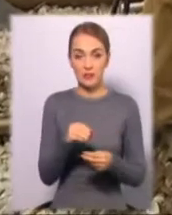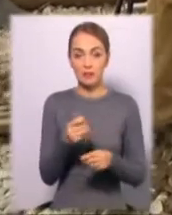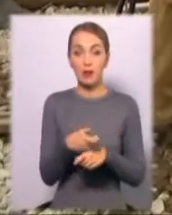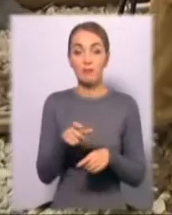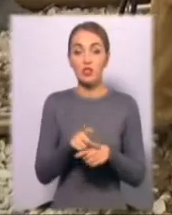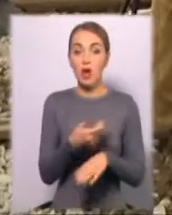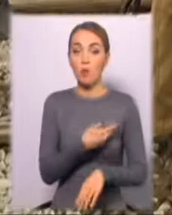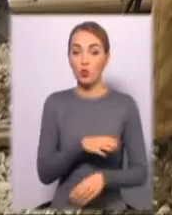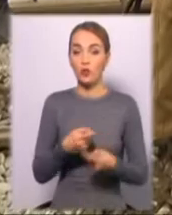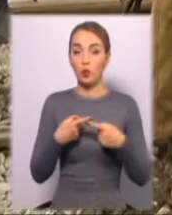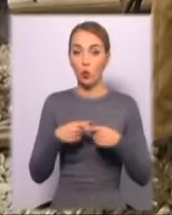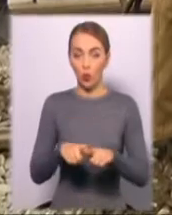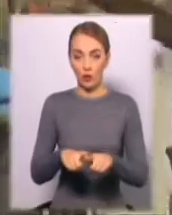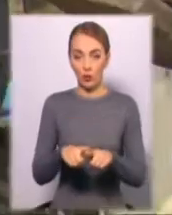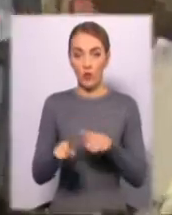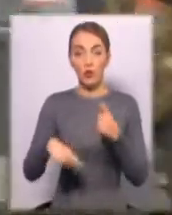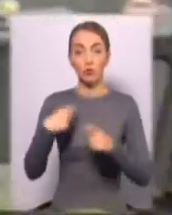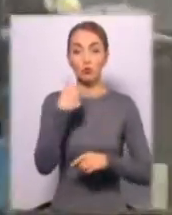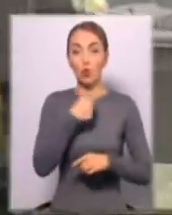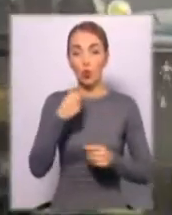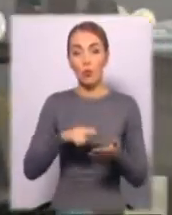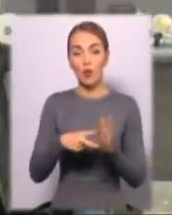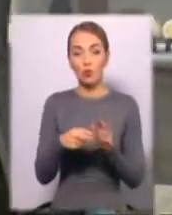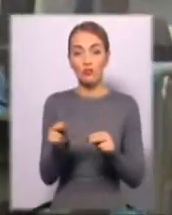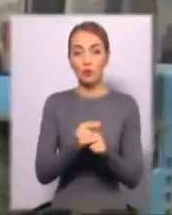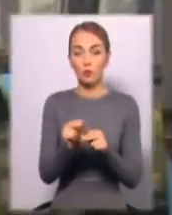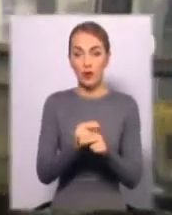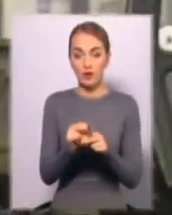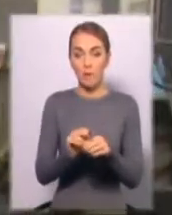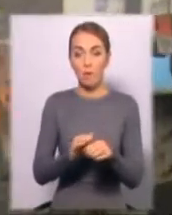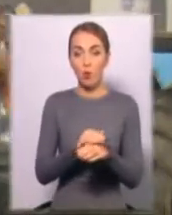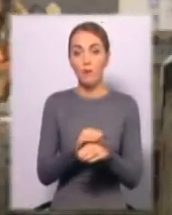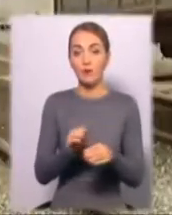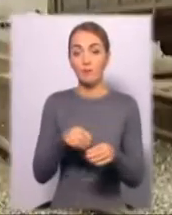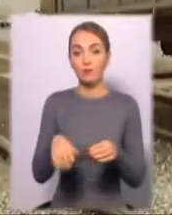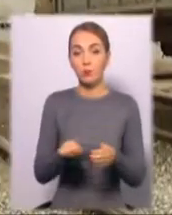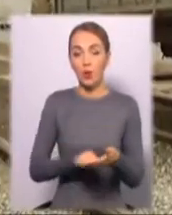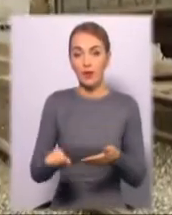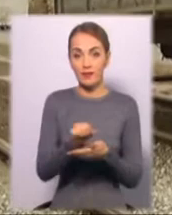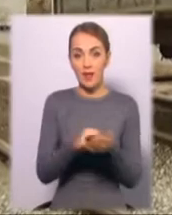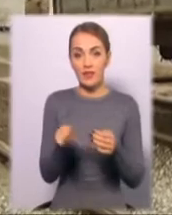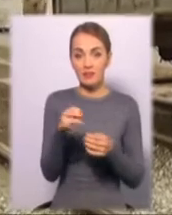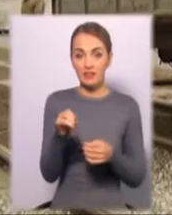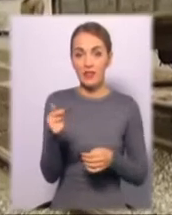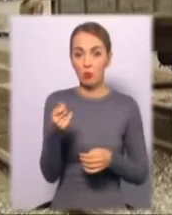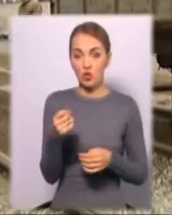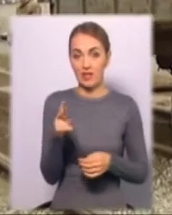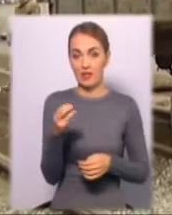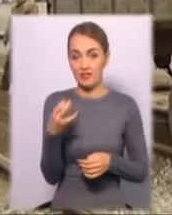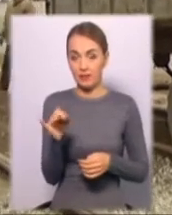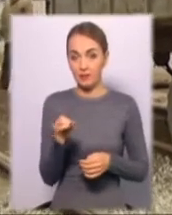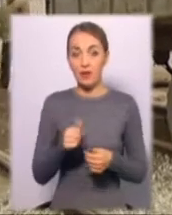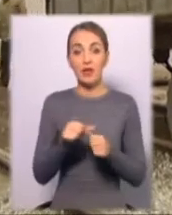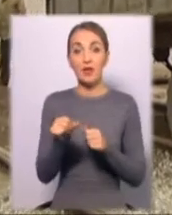за польською технологією наступного року планують відремонтувати покриття на Дмитрівській, Глибочицькій і Кирилівській. Крім колії,